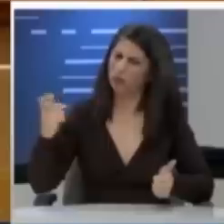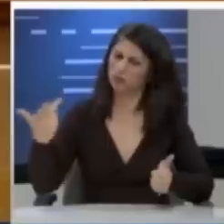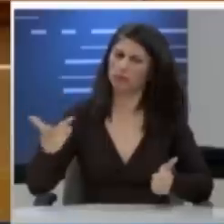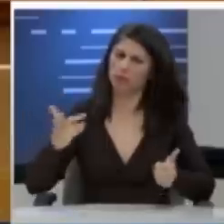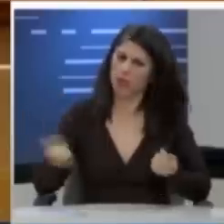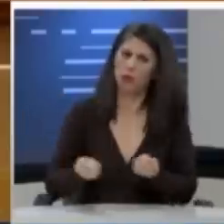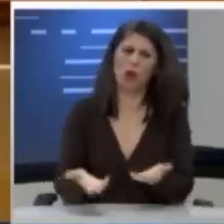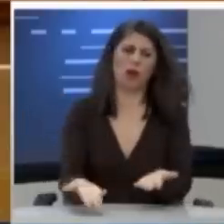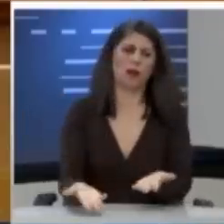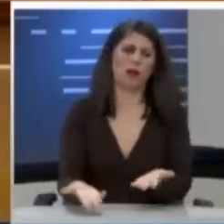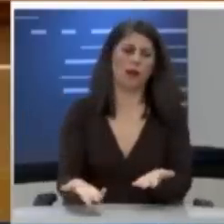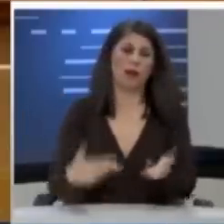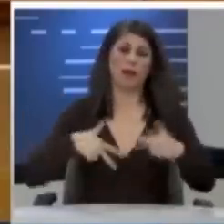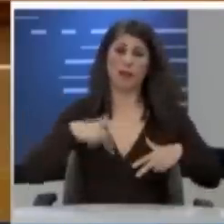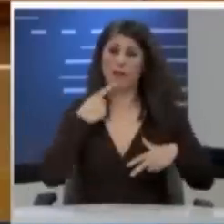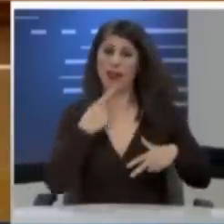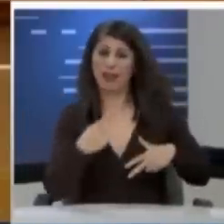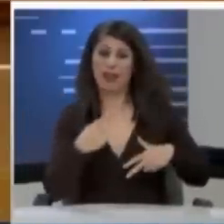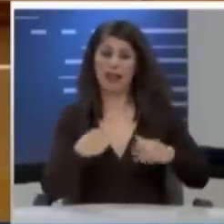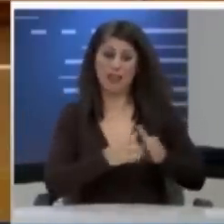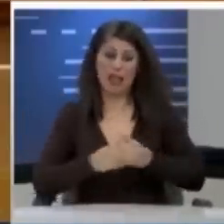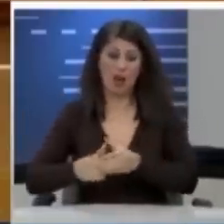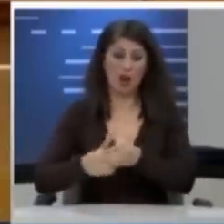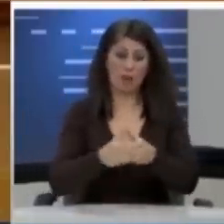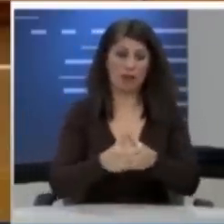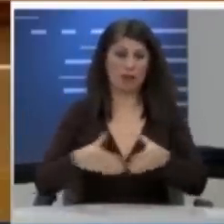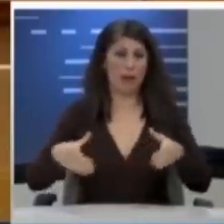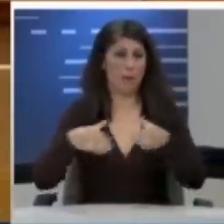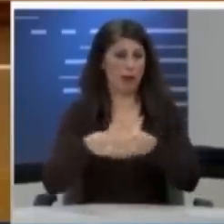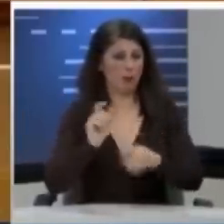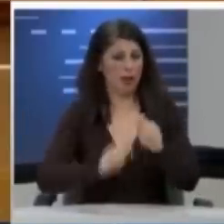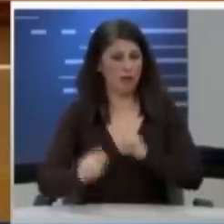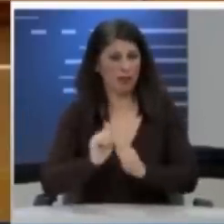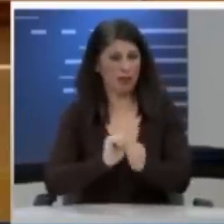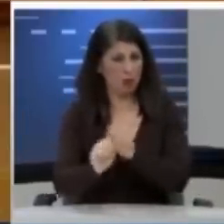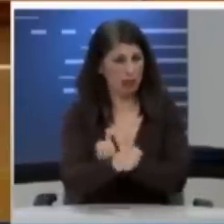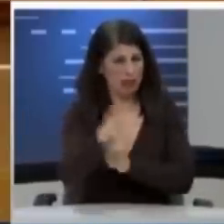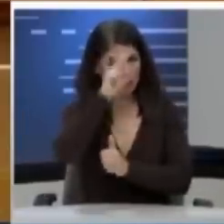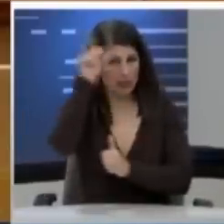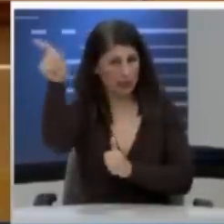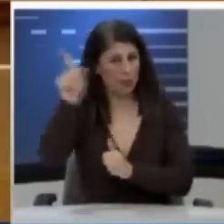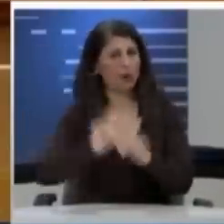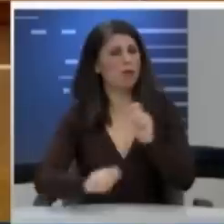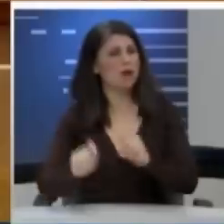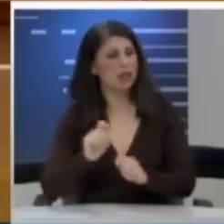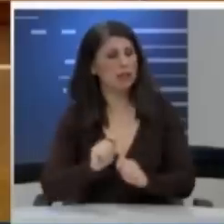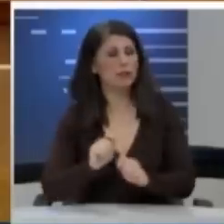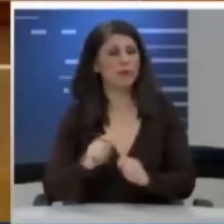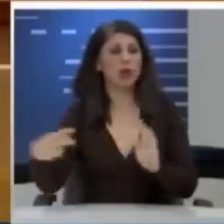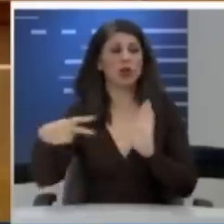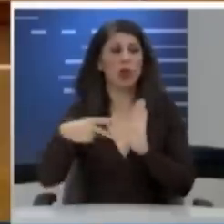να καφιέται ότι έστησε μια διακομματική επιτροπή για τις γερμανικές αποζημιώσεις και επανορθώσεις που διαμόρφωσε